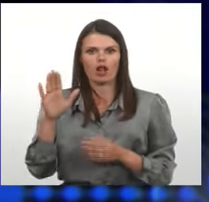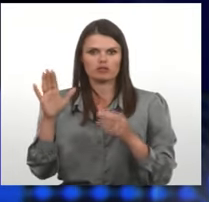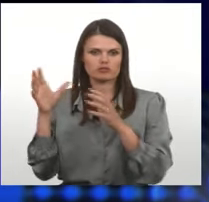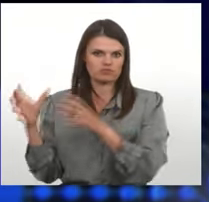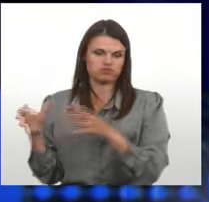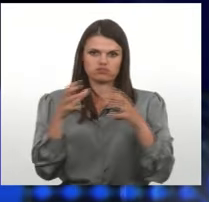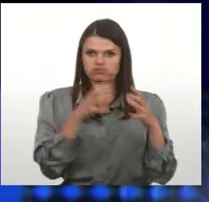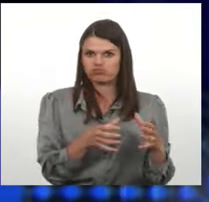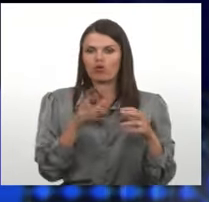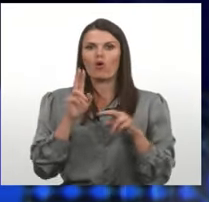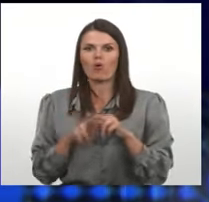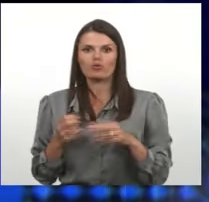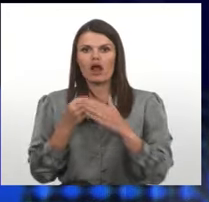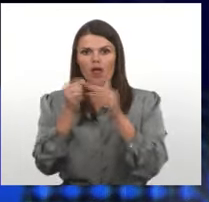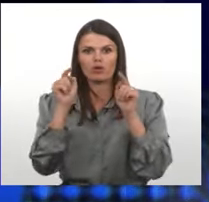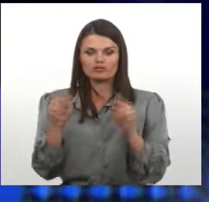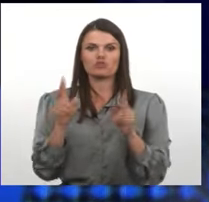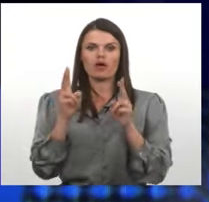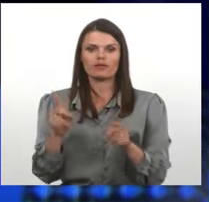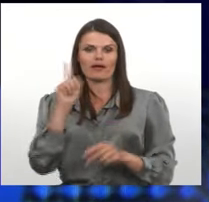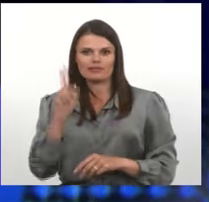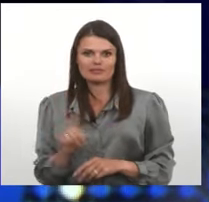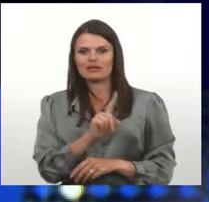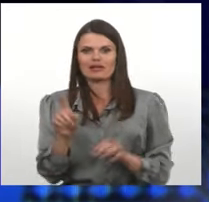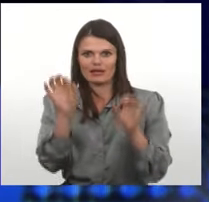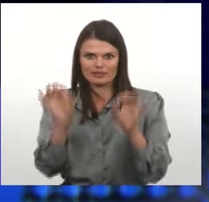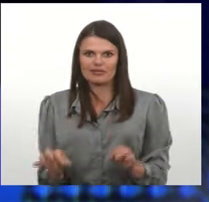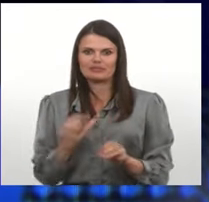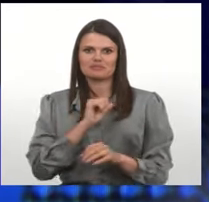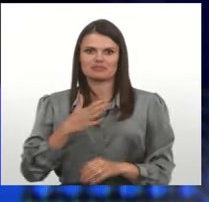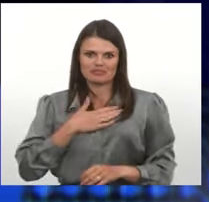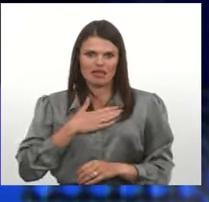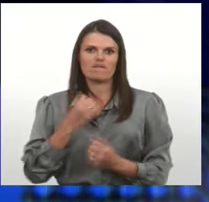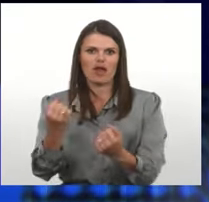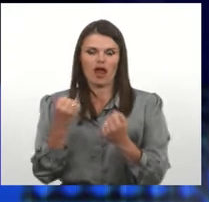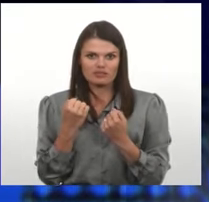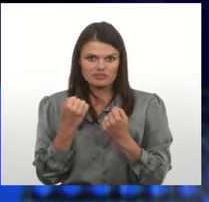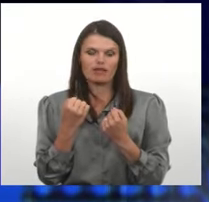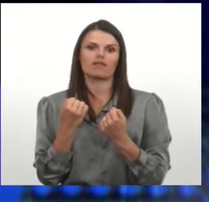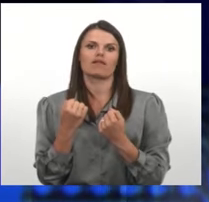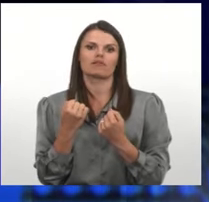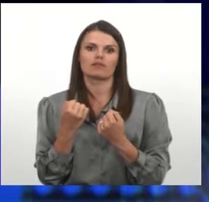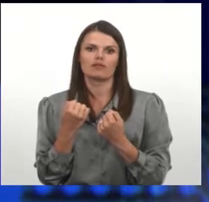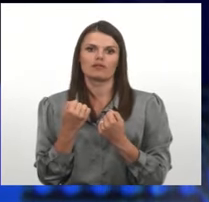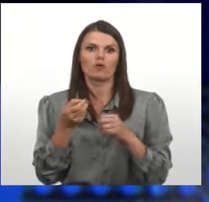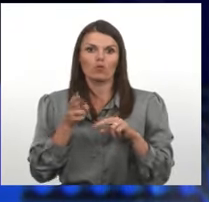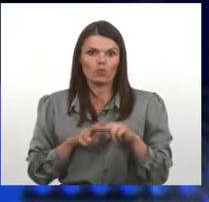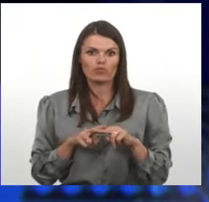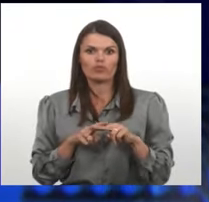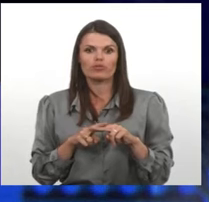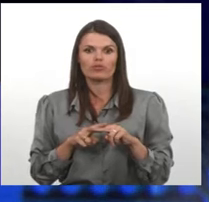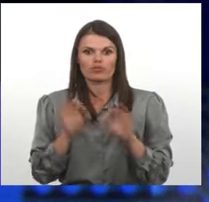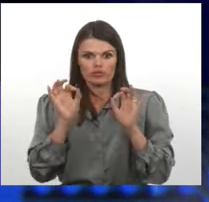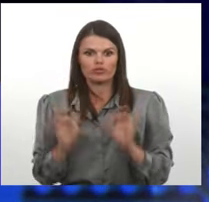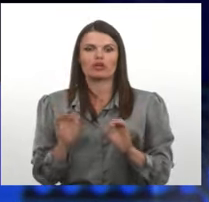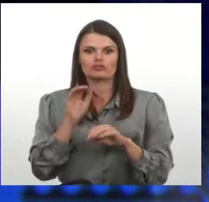risinājumu un atbalstam to, ka Izraelai ir tiesības sevi aizsargāt un